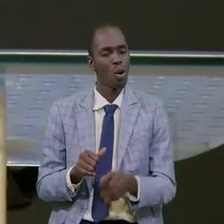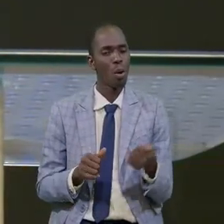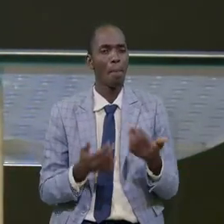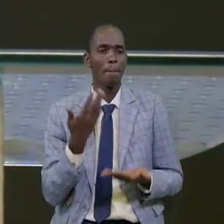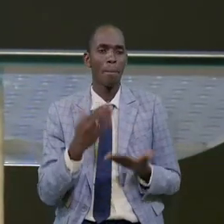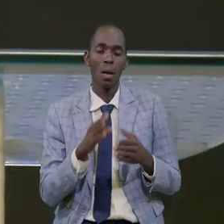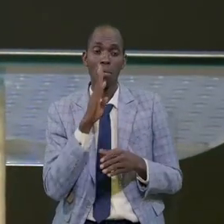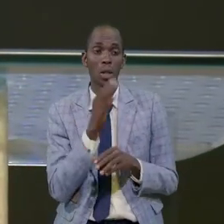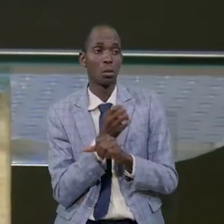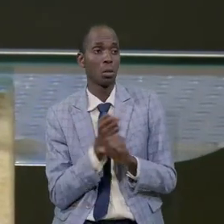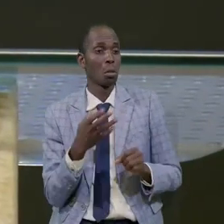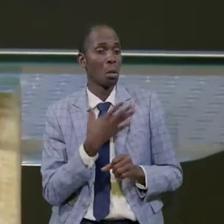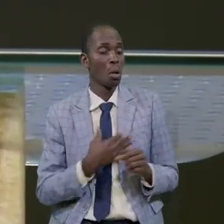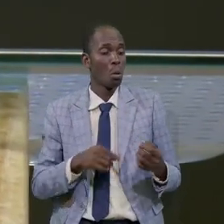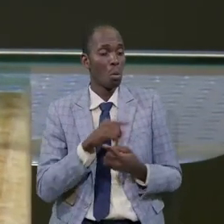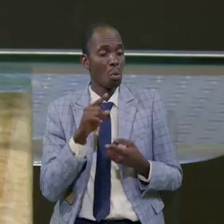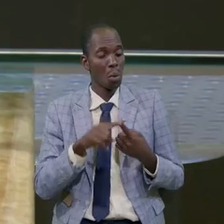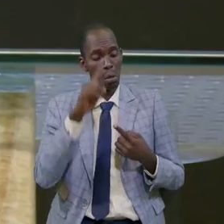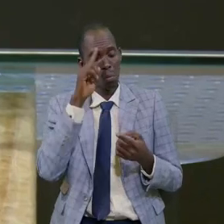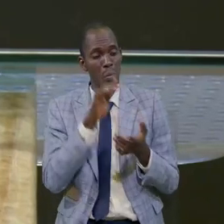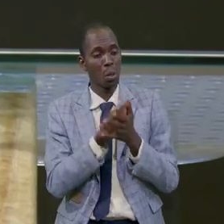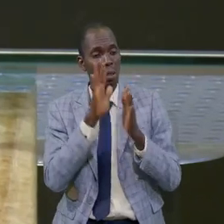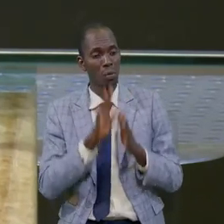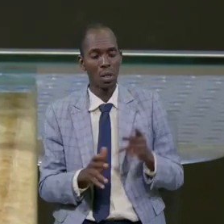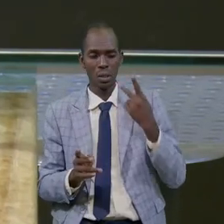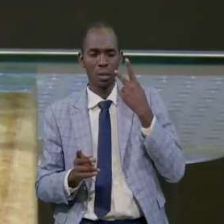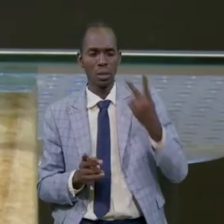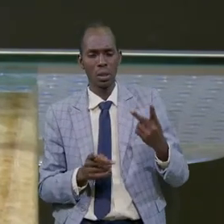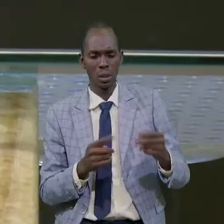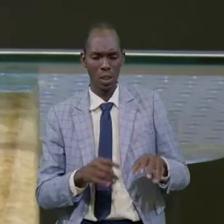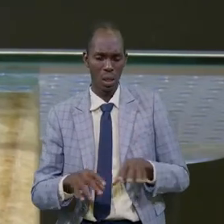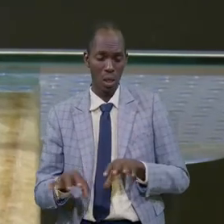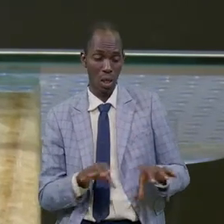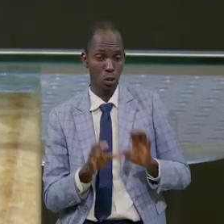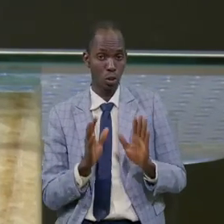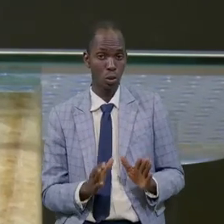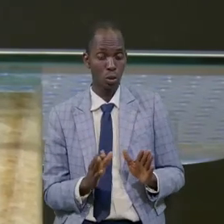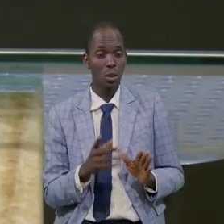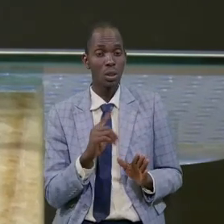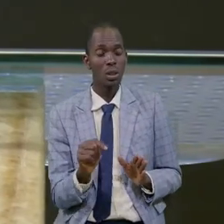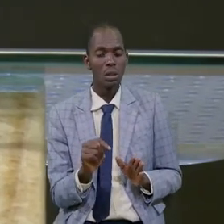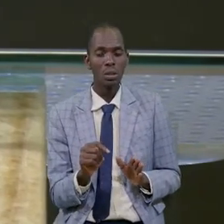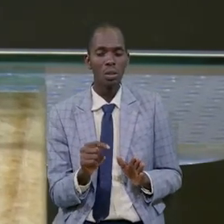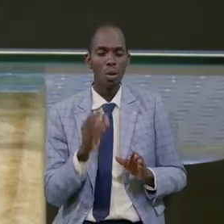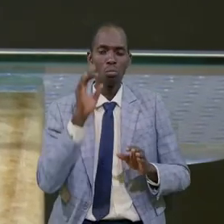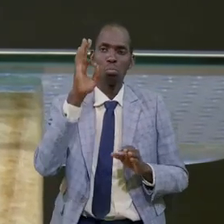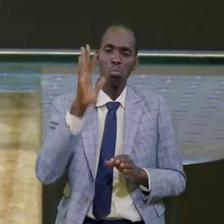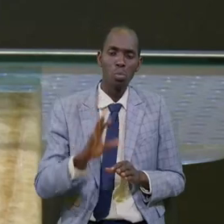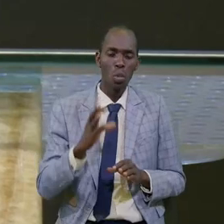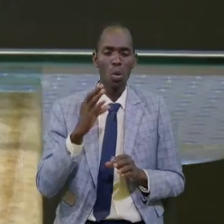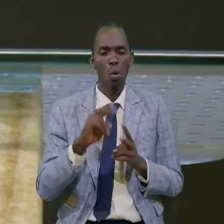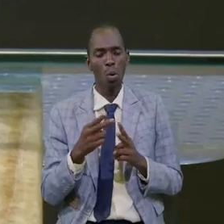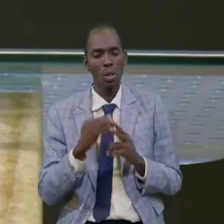Et puis lorsque les croyants voient l'action, la constance du prédicateur, du